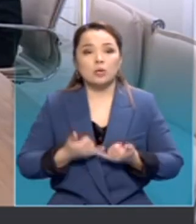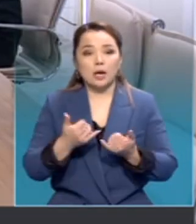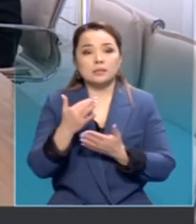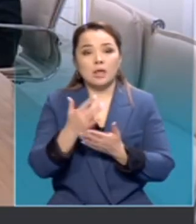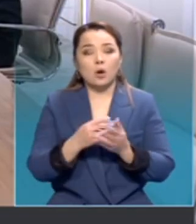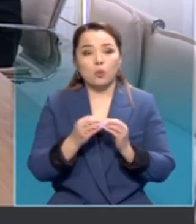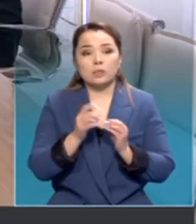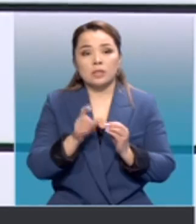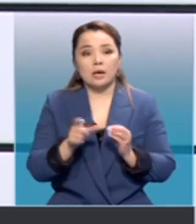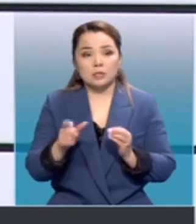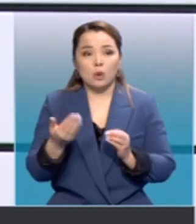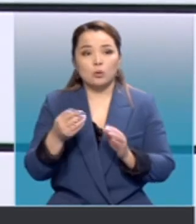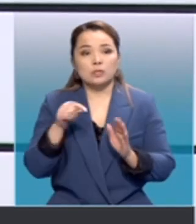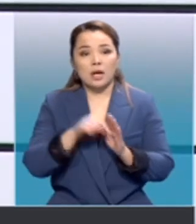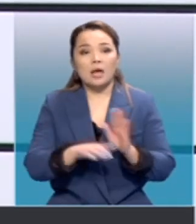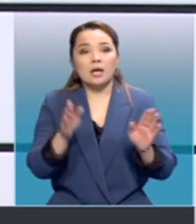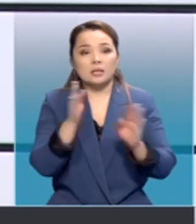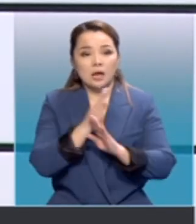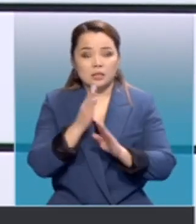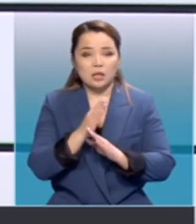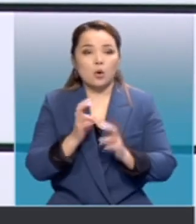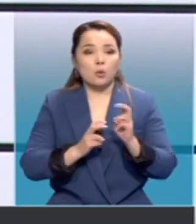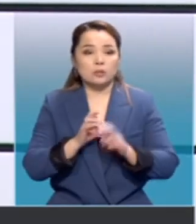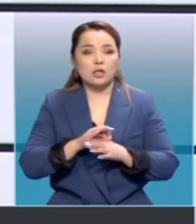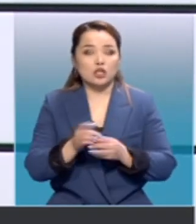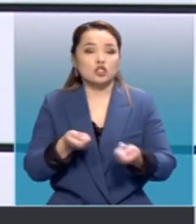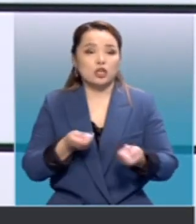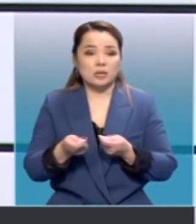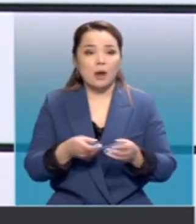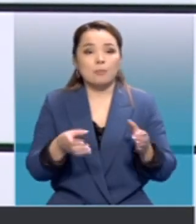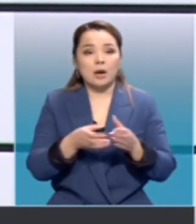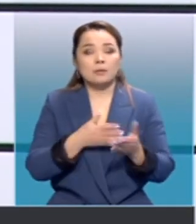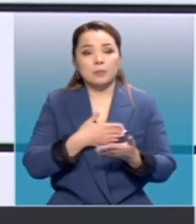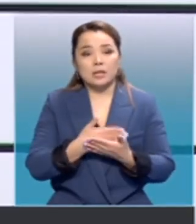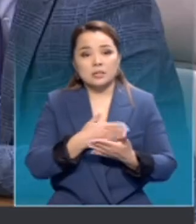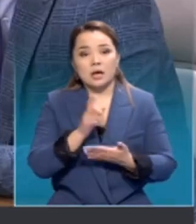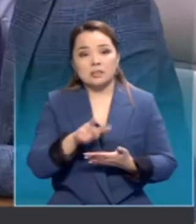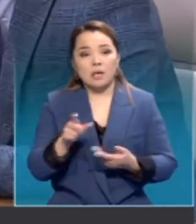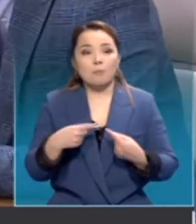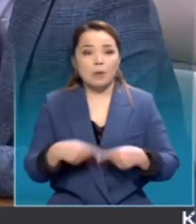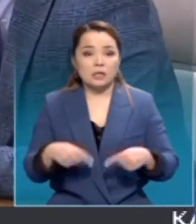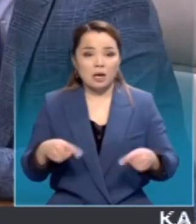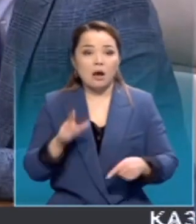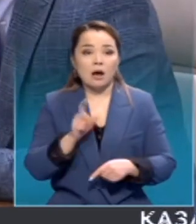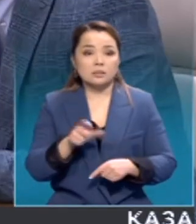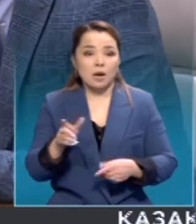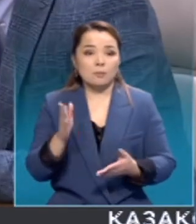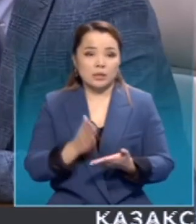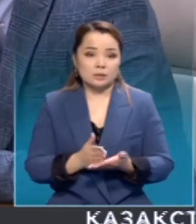10 адам. Оның ішінде экологиялық ұйымдардың жетекшілері, партия белсенділері мен басқа да азаматтар бар.